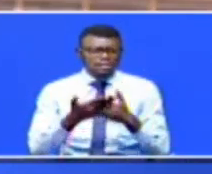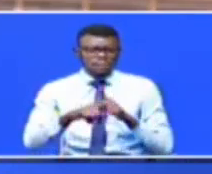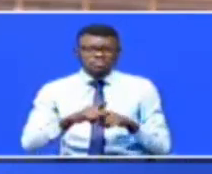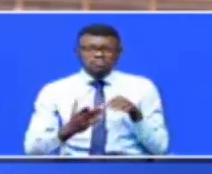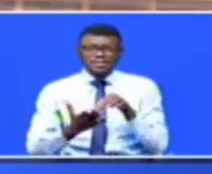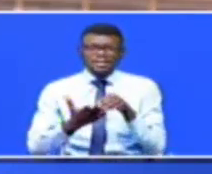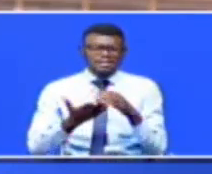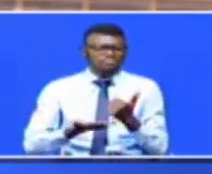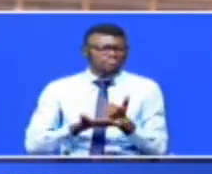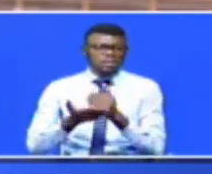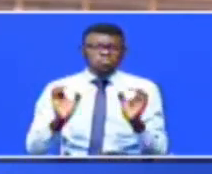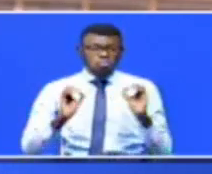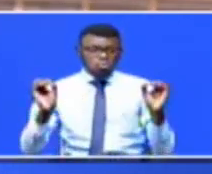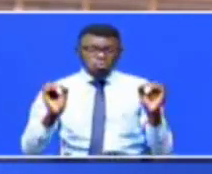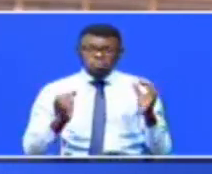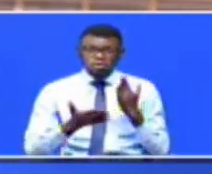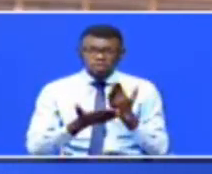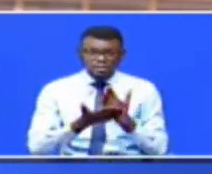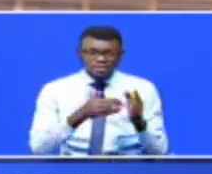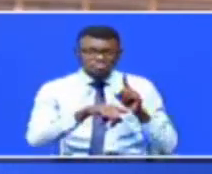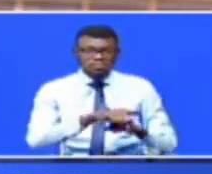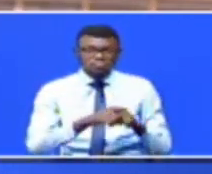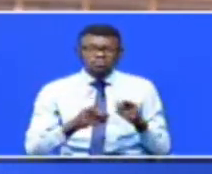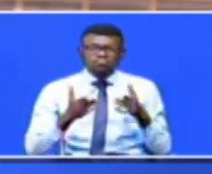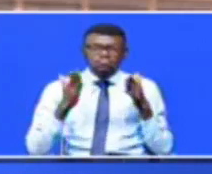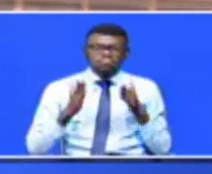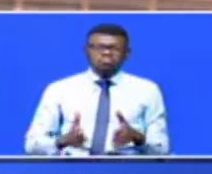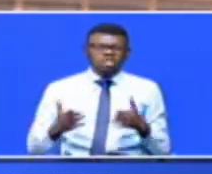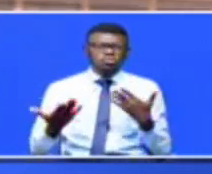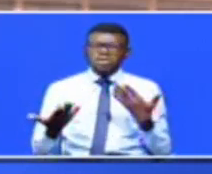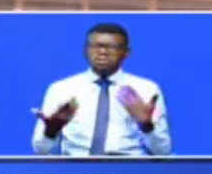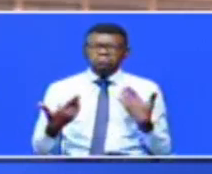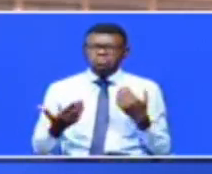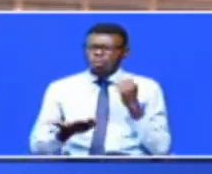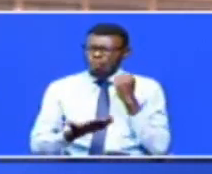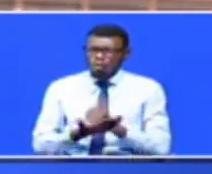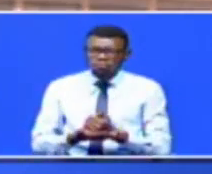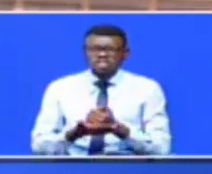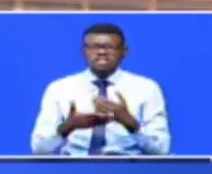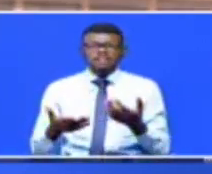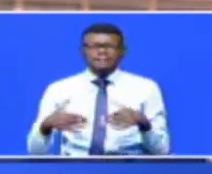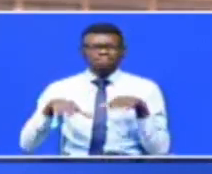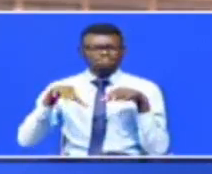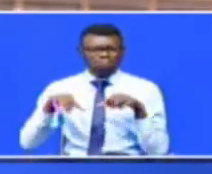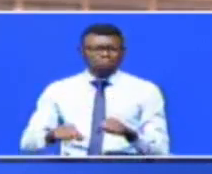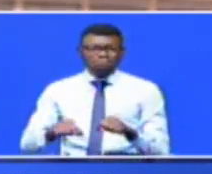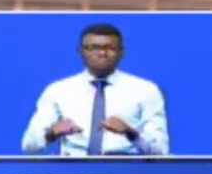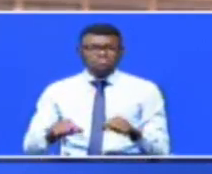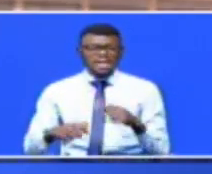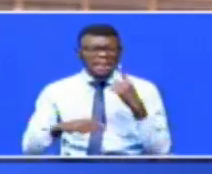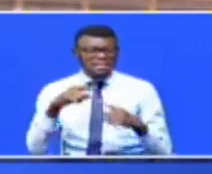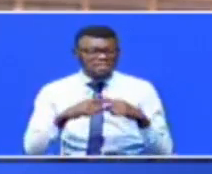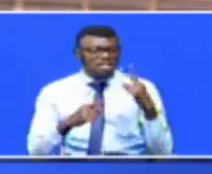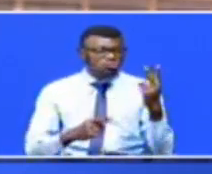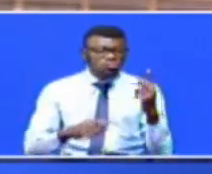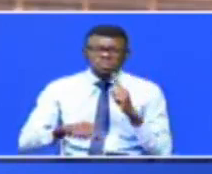haija zaidia, kwa sababu kama mtu alikuwa anakuwa challenge aondoke kwa ofisi na imechukua miaka miwili, hata kama baadaye